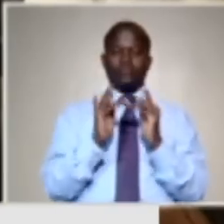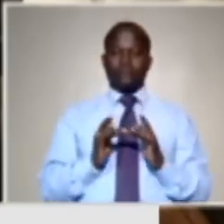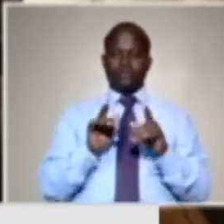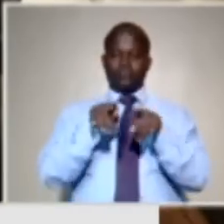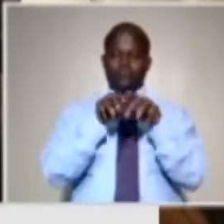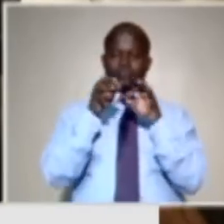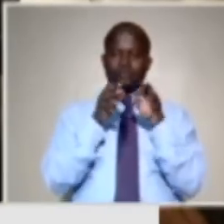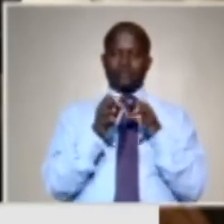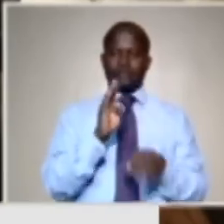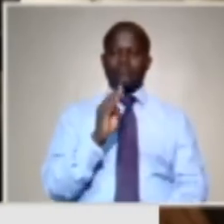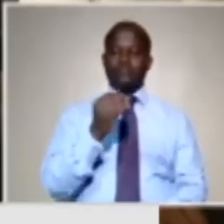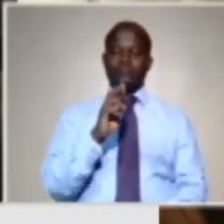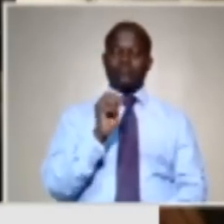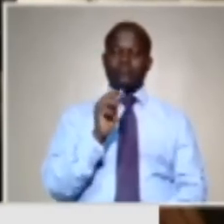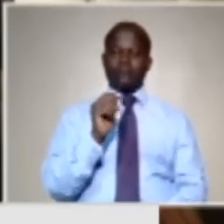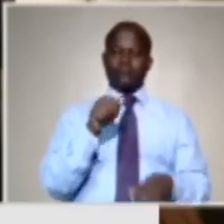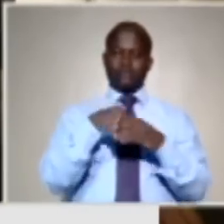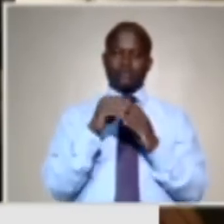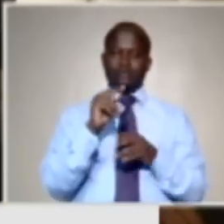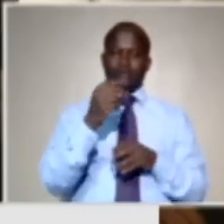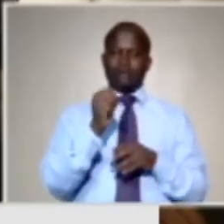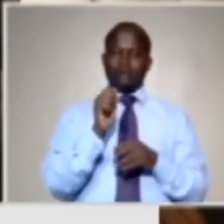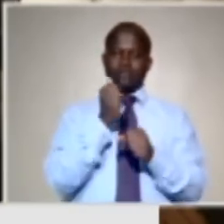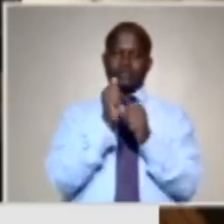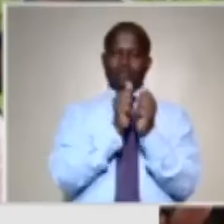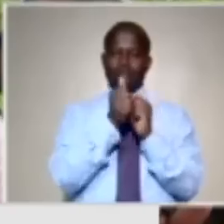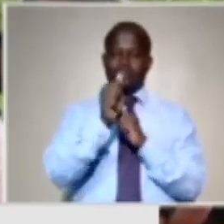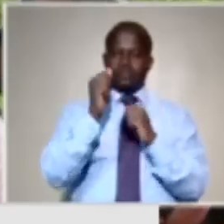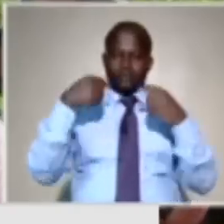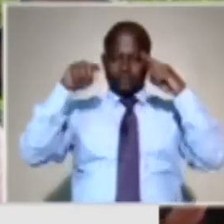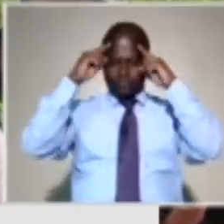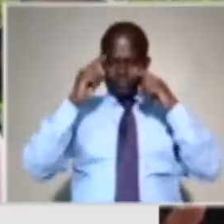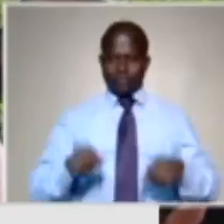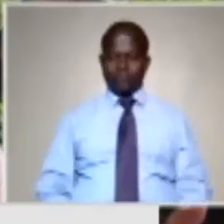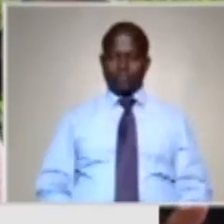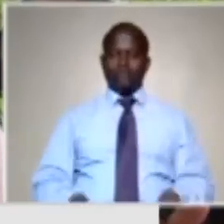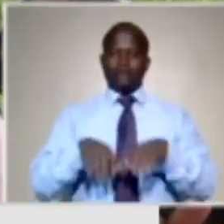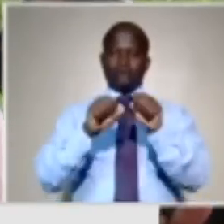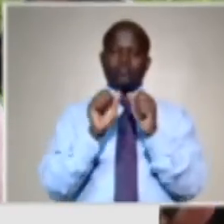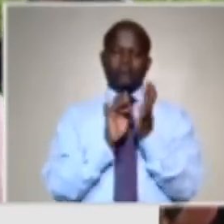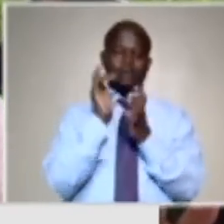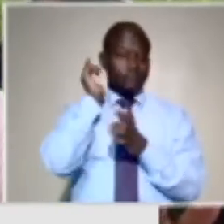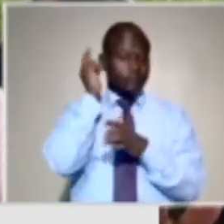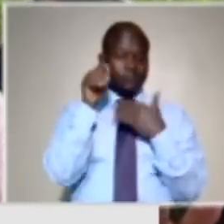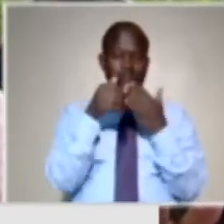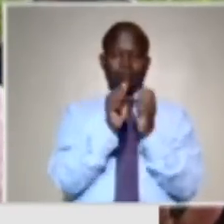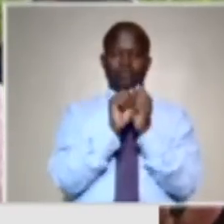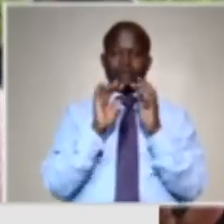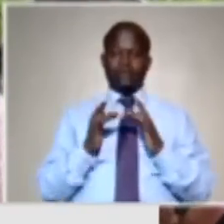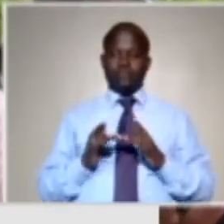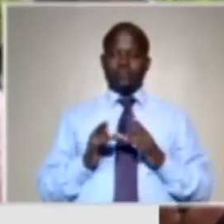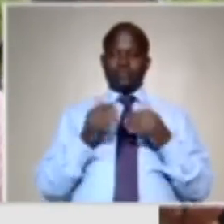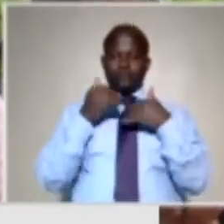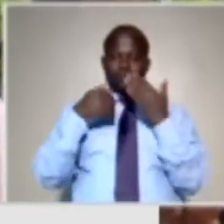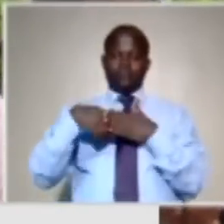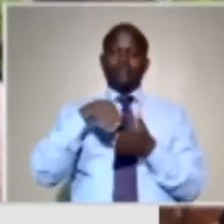nk'uko bisobanurwa na Bigirimana Jean Damascene ngamba ukorana n'iyi kaminuza twafashe ama smartphone tuye habajyana mu buzima turi kwana nabona internet ubwo